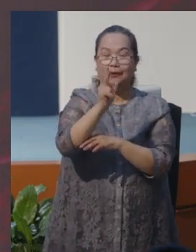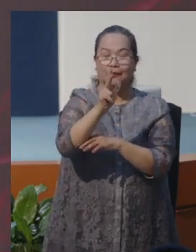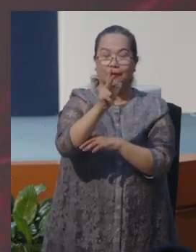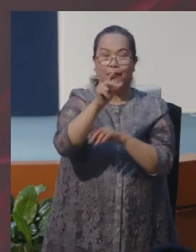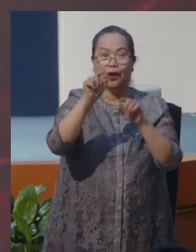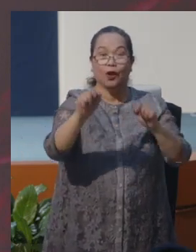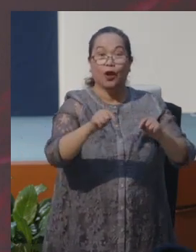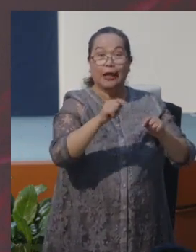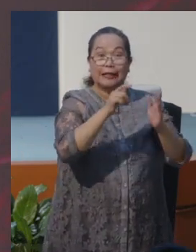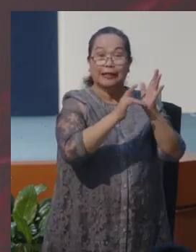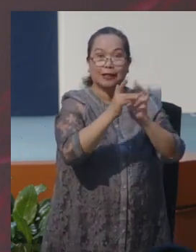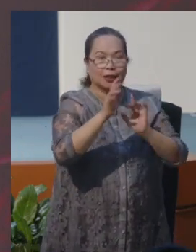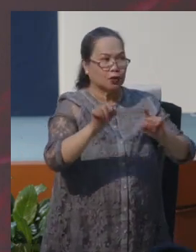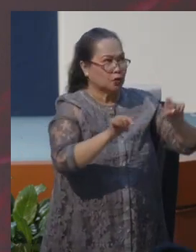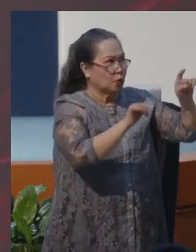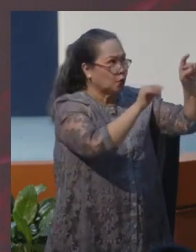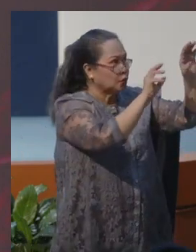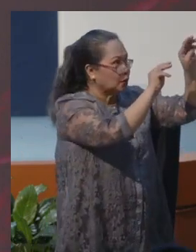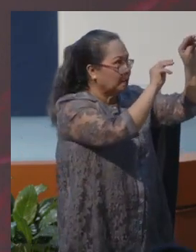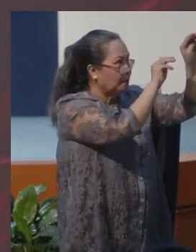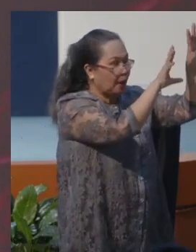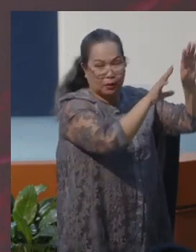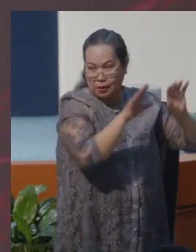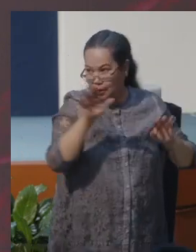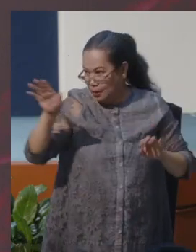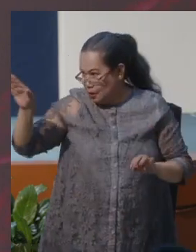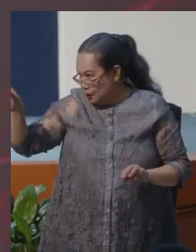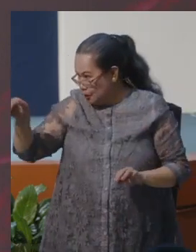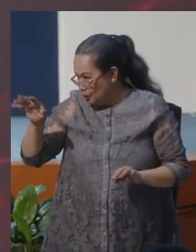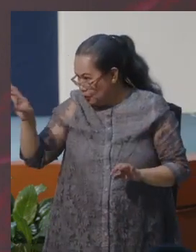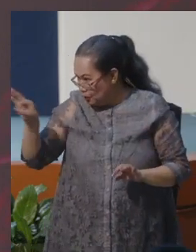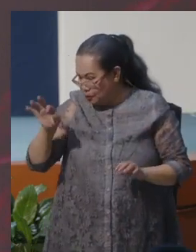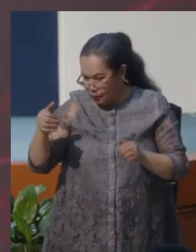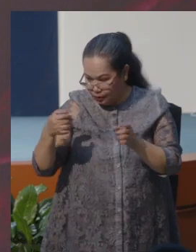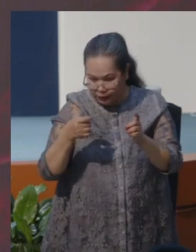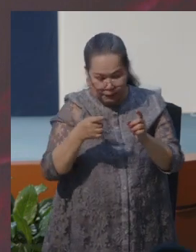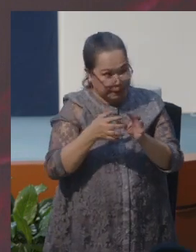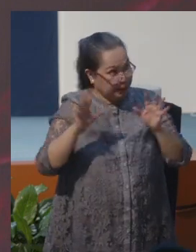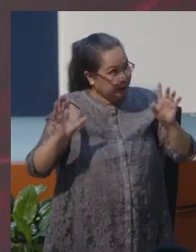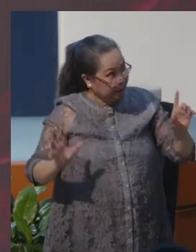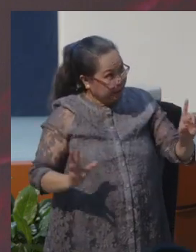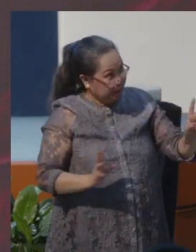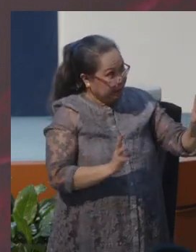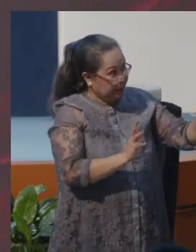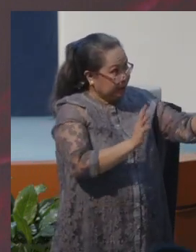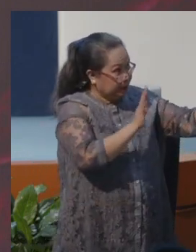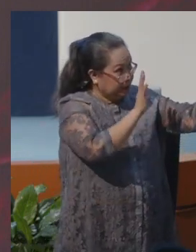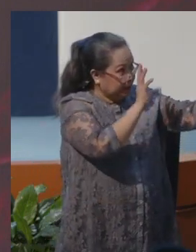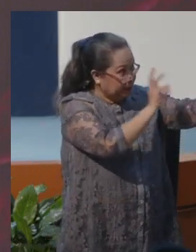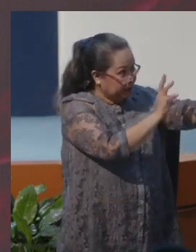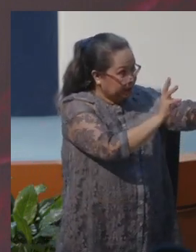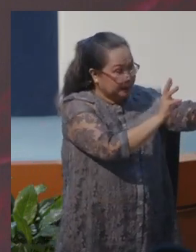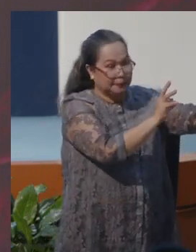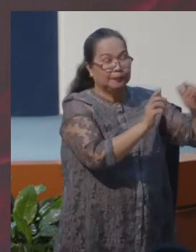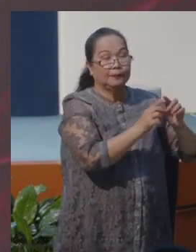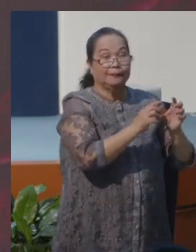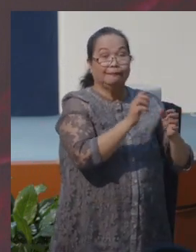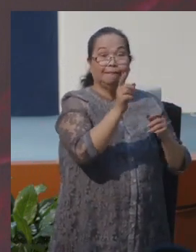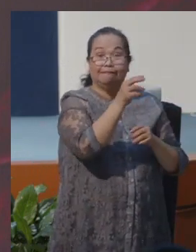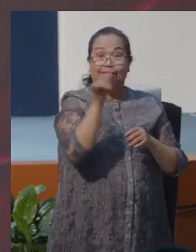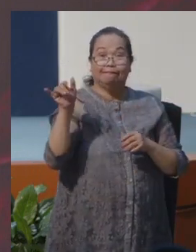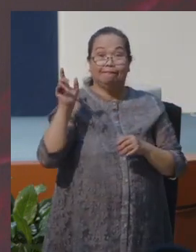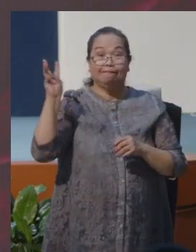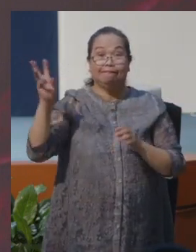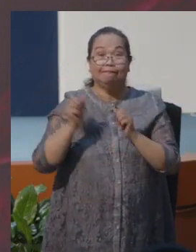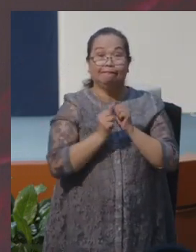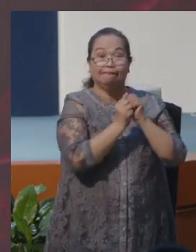on the mountain and called to Him those whom He desired, and they came to Him, so that they might be